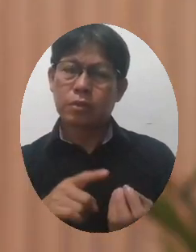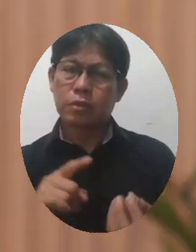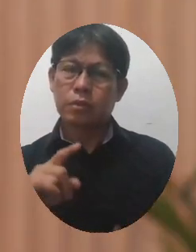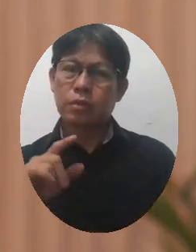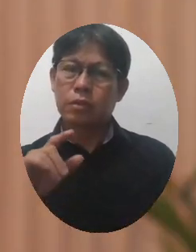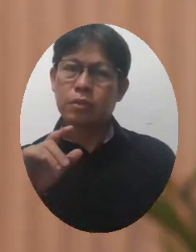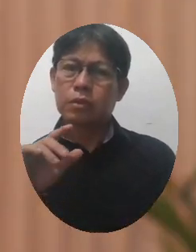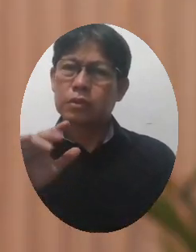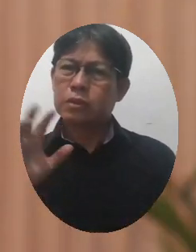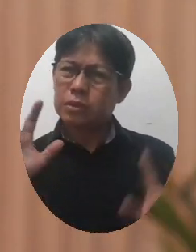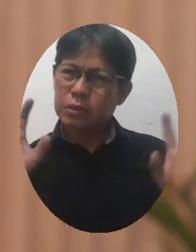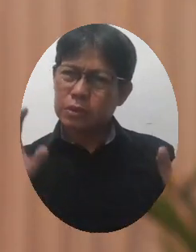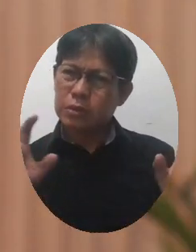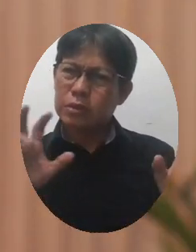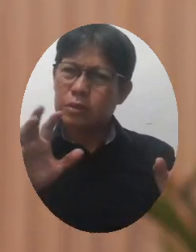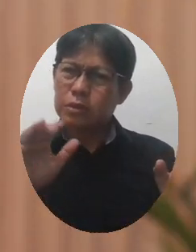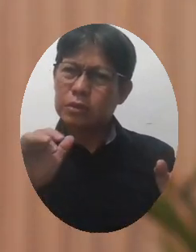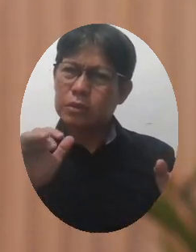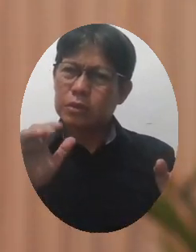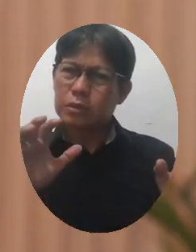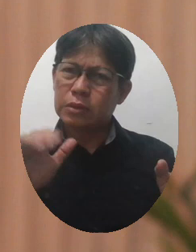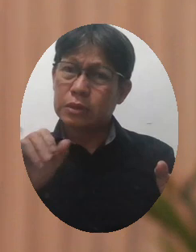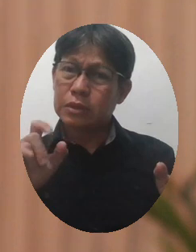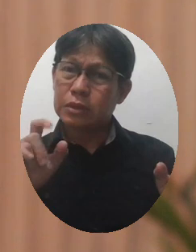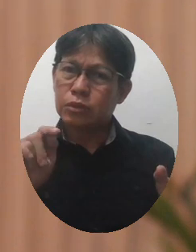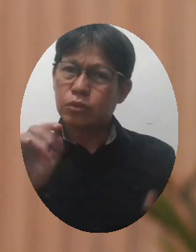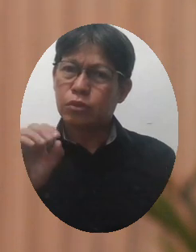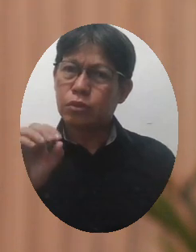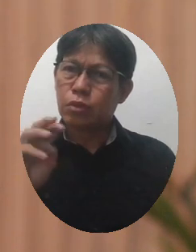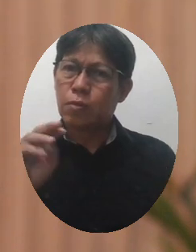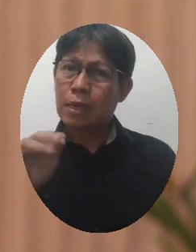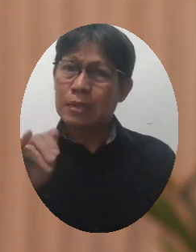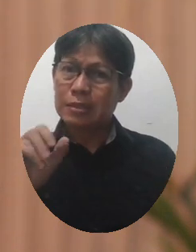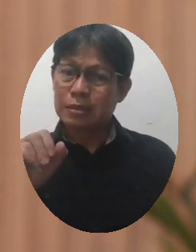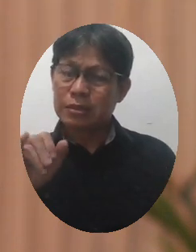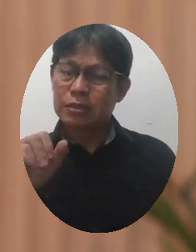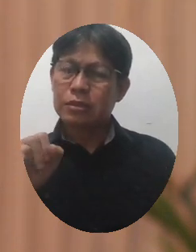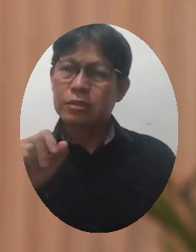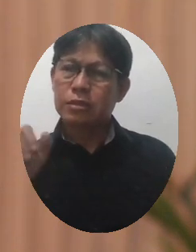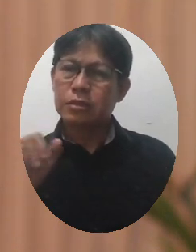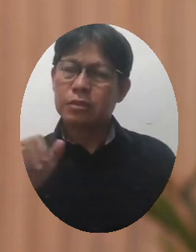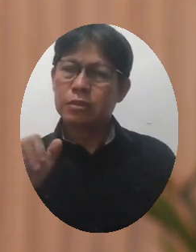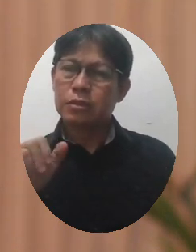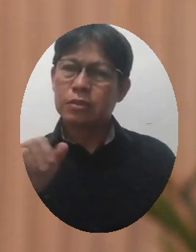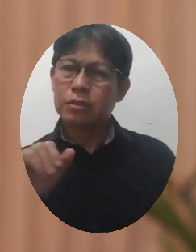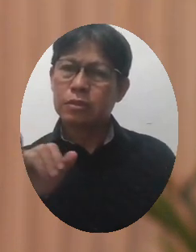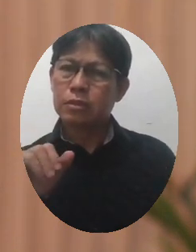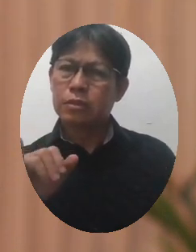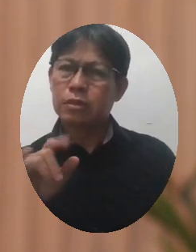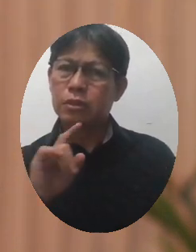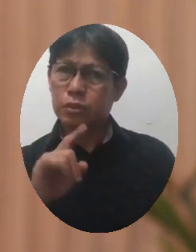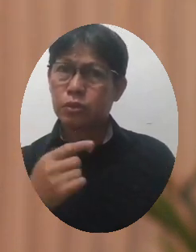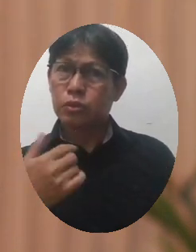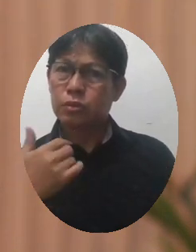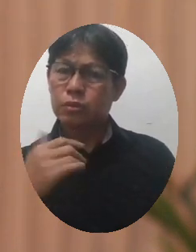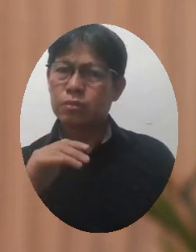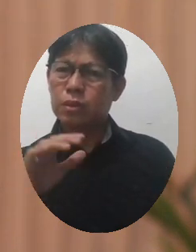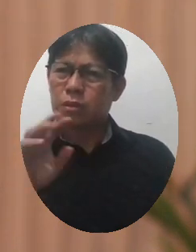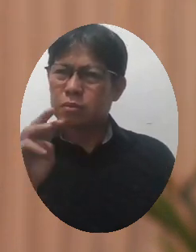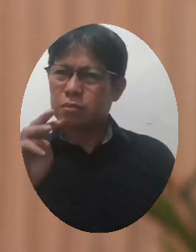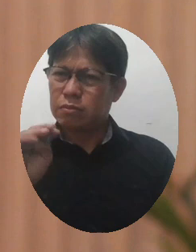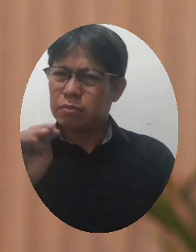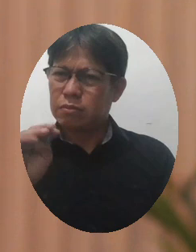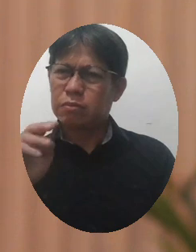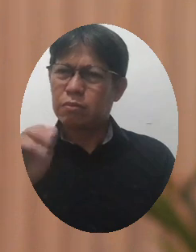Ngayong araw, pag-uusapan natin ang schistosomiasis at kung paano ito nakakaapekto sa atay o yung tinatawag nating